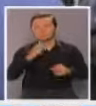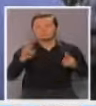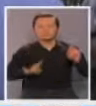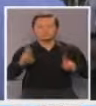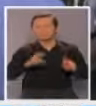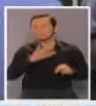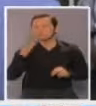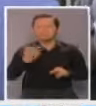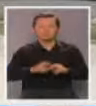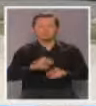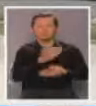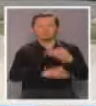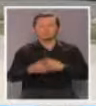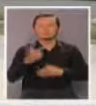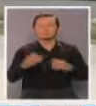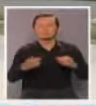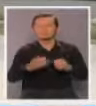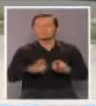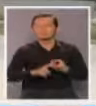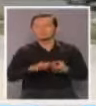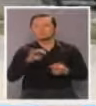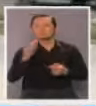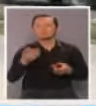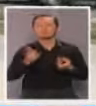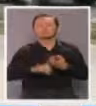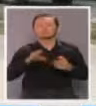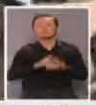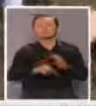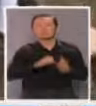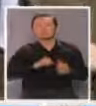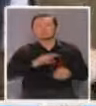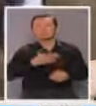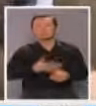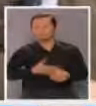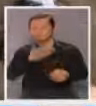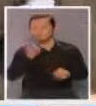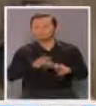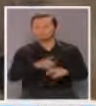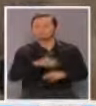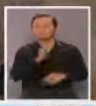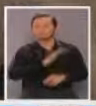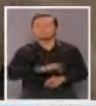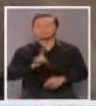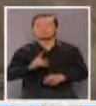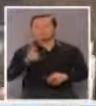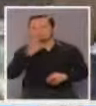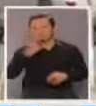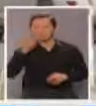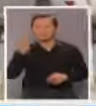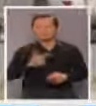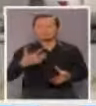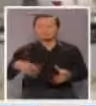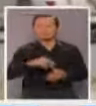требованиям. Инвалид второй группы Тыныш Жакыпова – одна из многих, кто недоволен их работой. Ее расстраивает бестактность и грубость